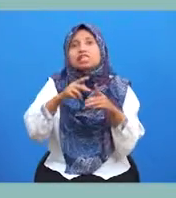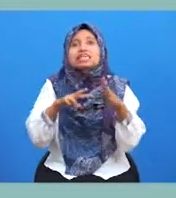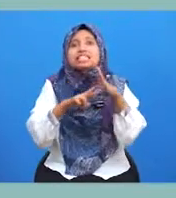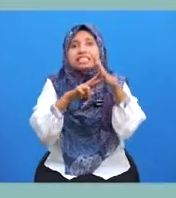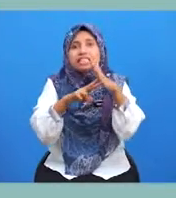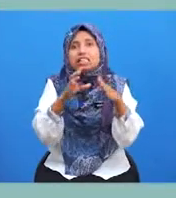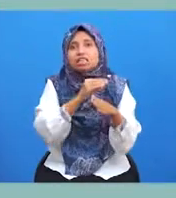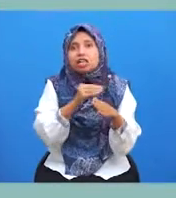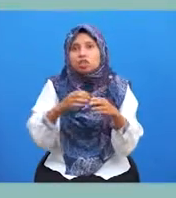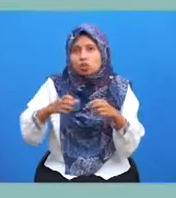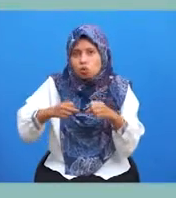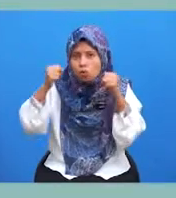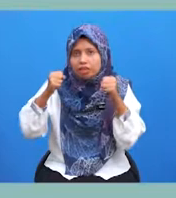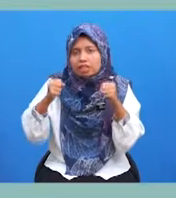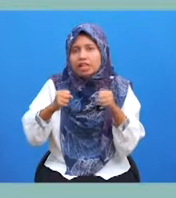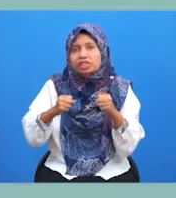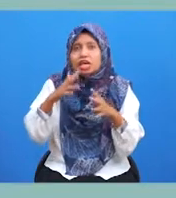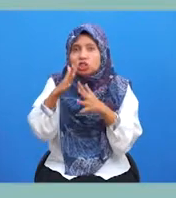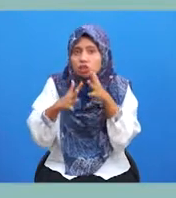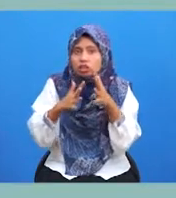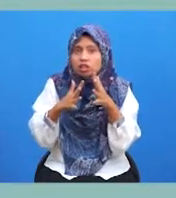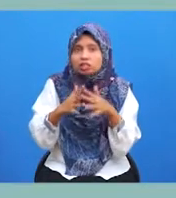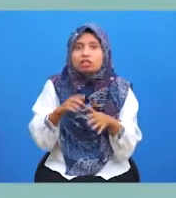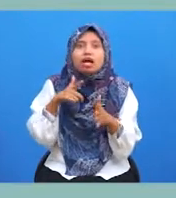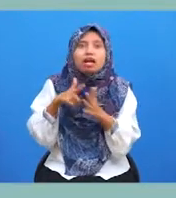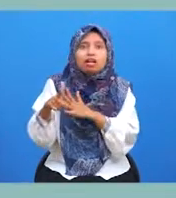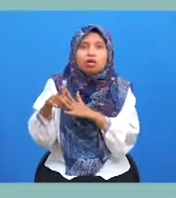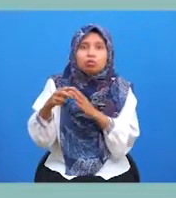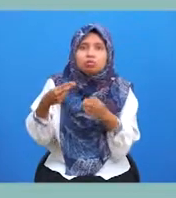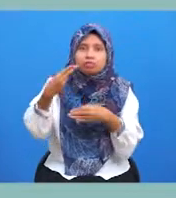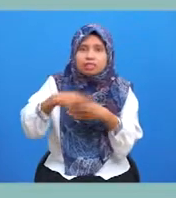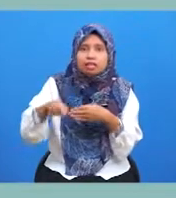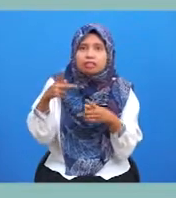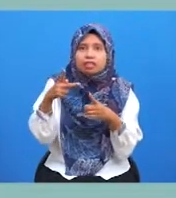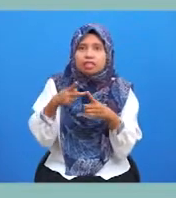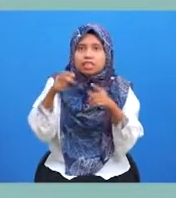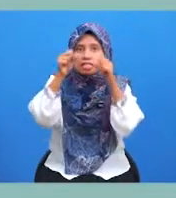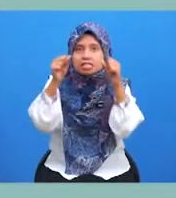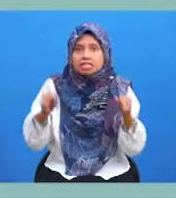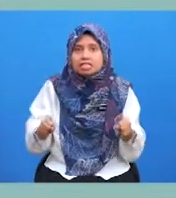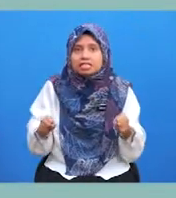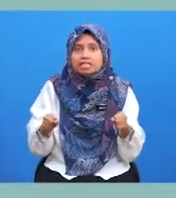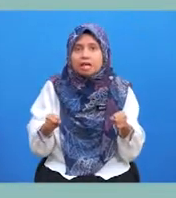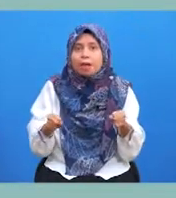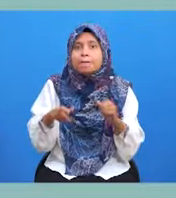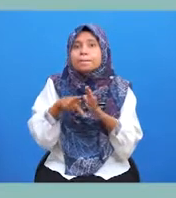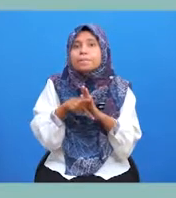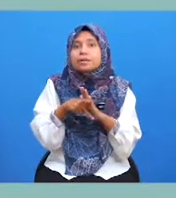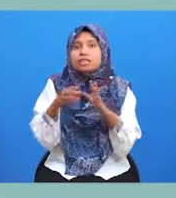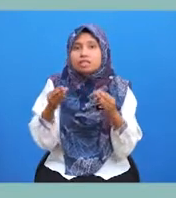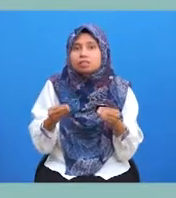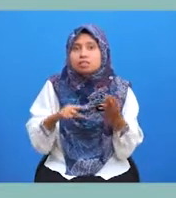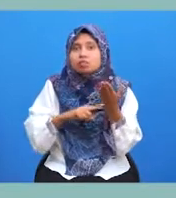dan dikuatkan isyaratnya, lalu dihantar ke stesen penerima